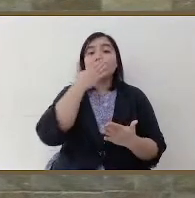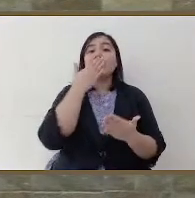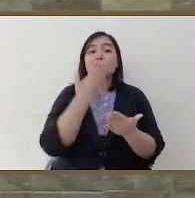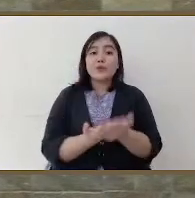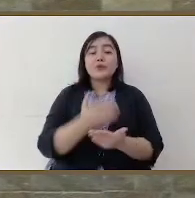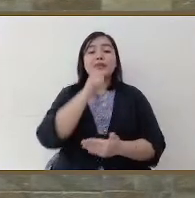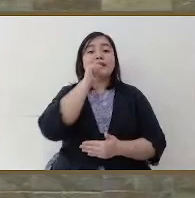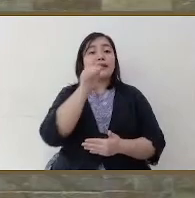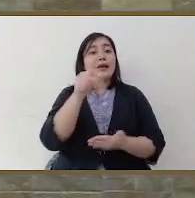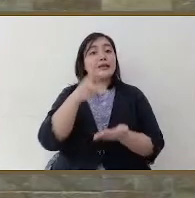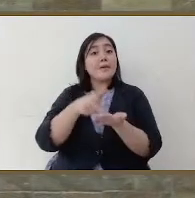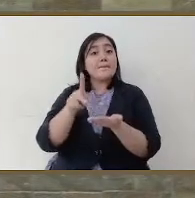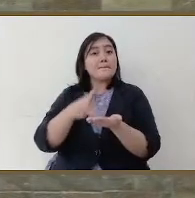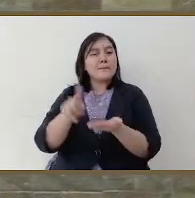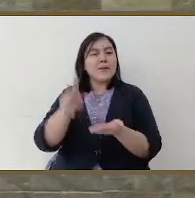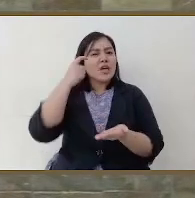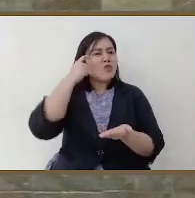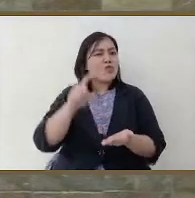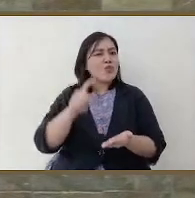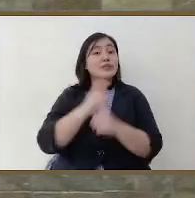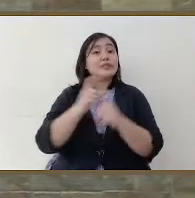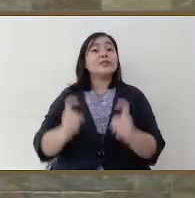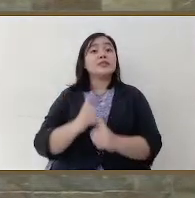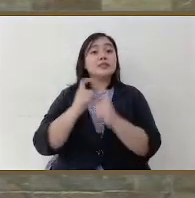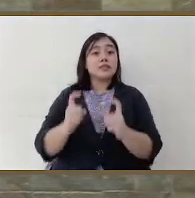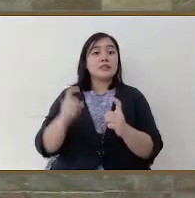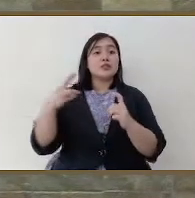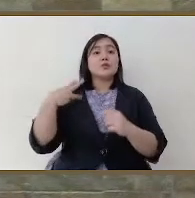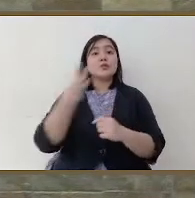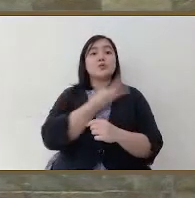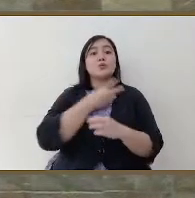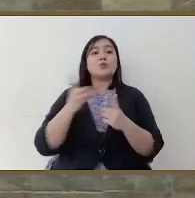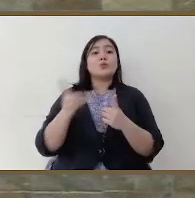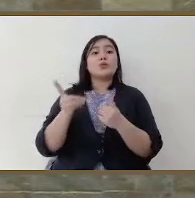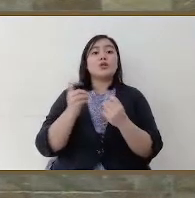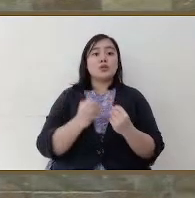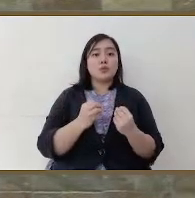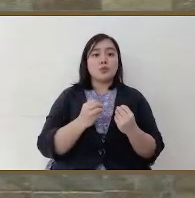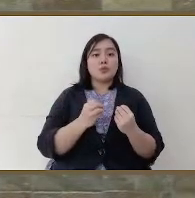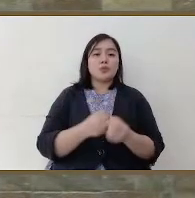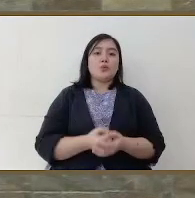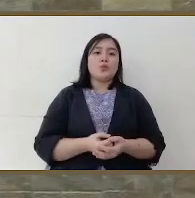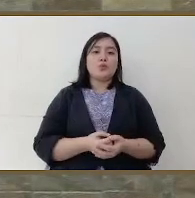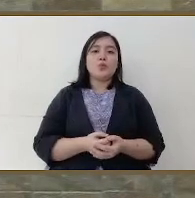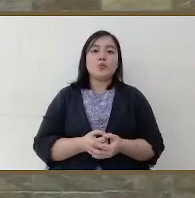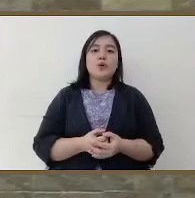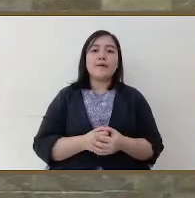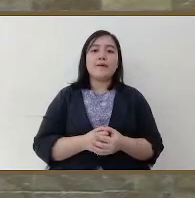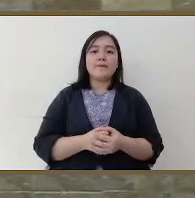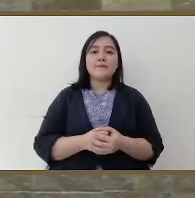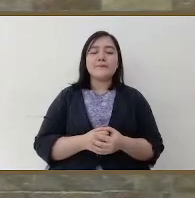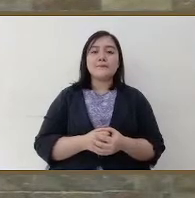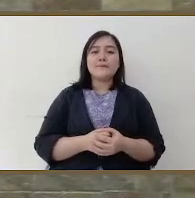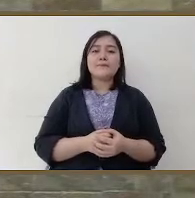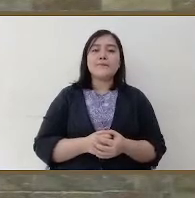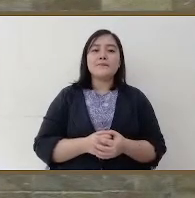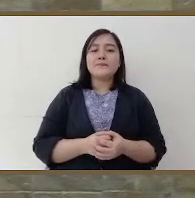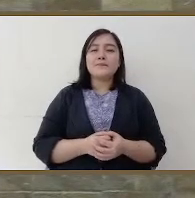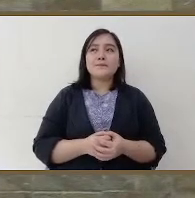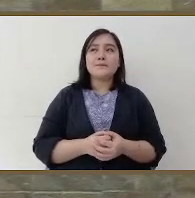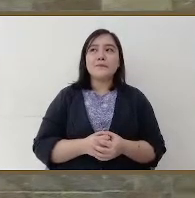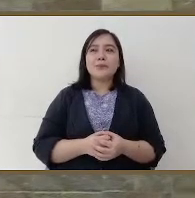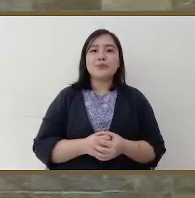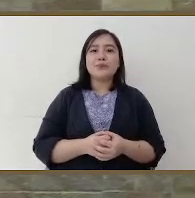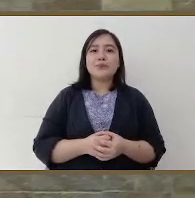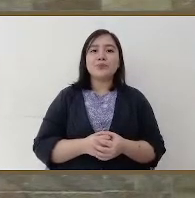I'm sorry. Yung ginawa nating mabuti, hindi pwedeng ibayad sa ginawa nating masama, at yung ginagawa nating masama, hindi kayang bayaran ng makabutihan